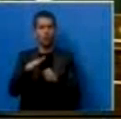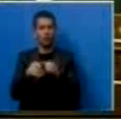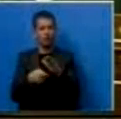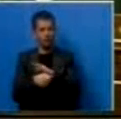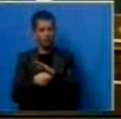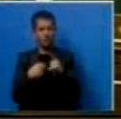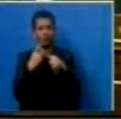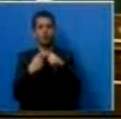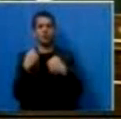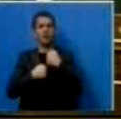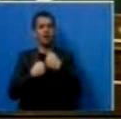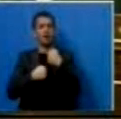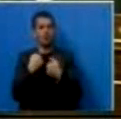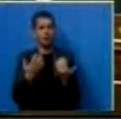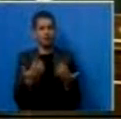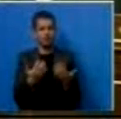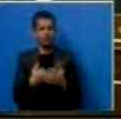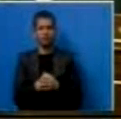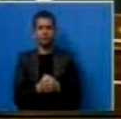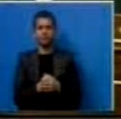krimin organizuar.